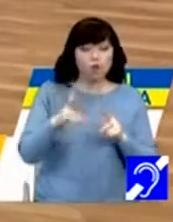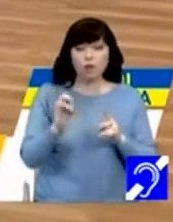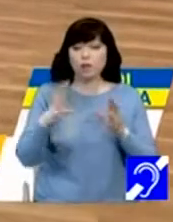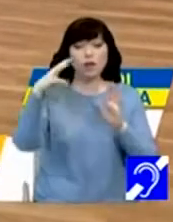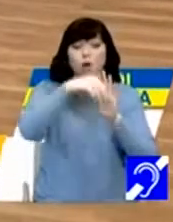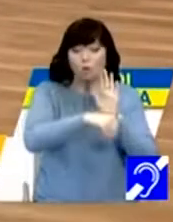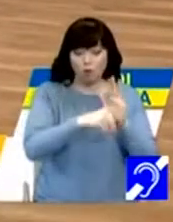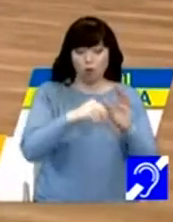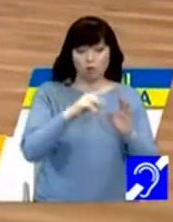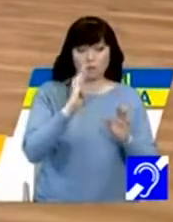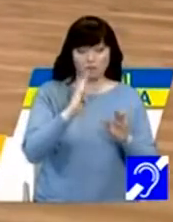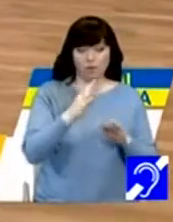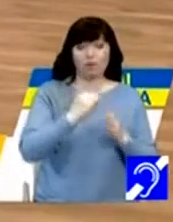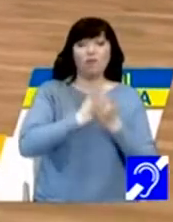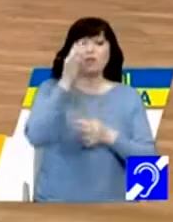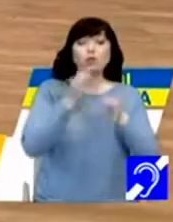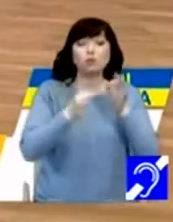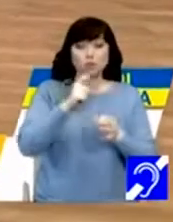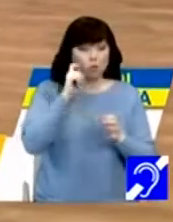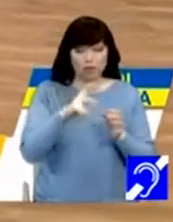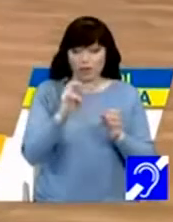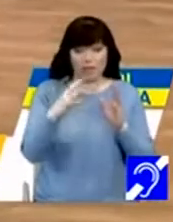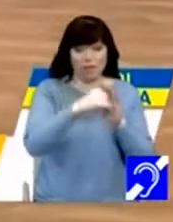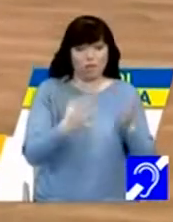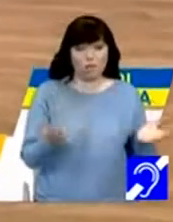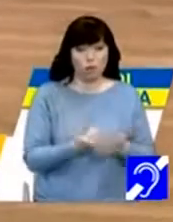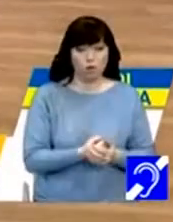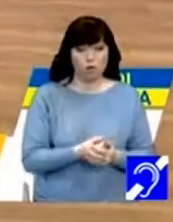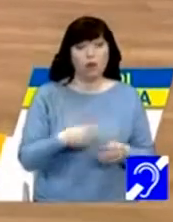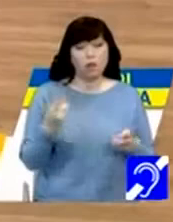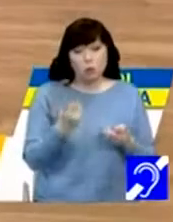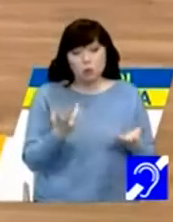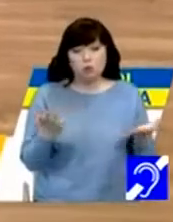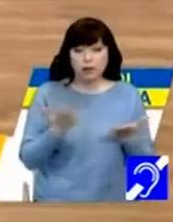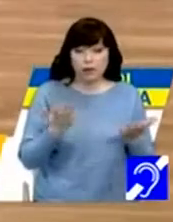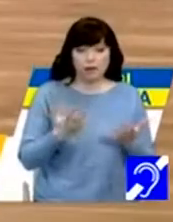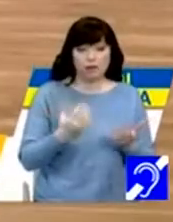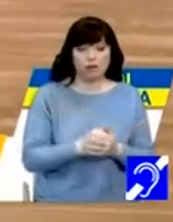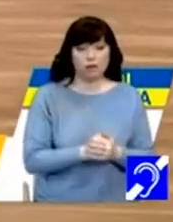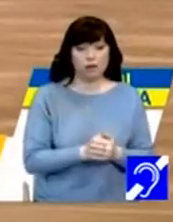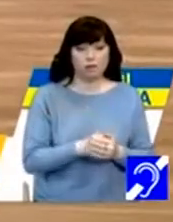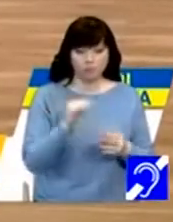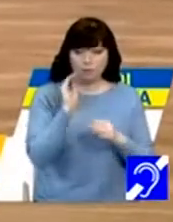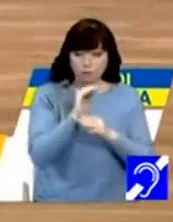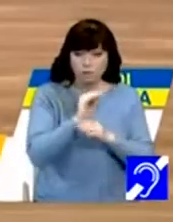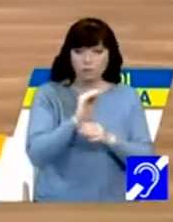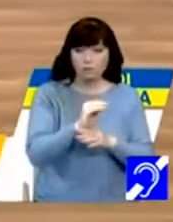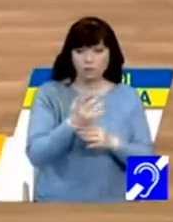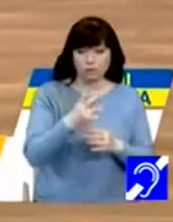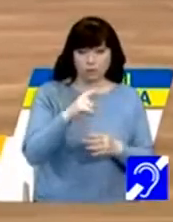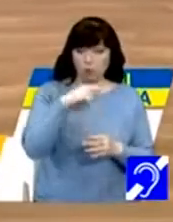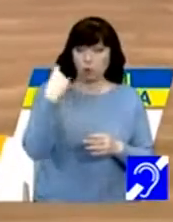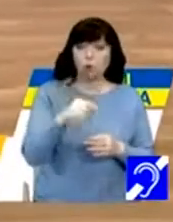statutul Curții Penale Internaționale, Ucraina. Probabil vor fi acuzați cetățeni